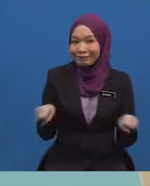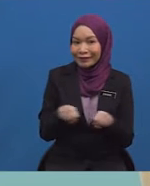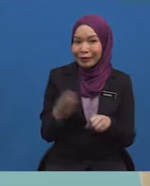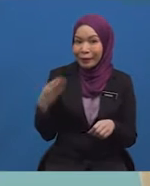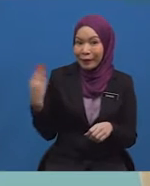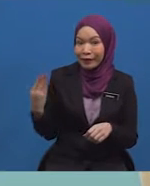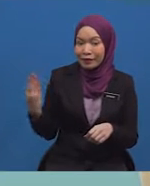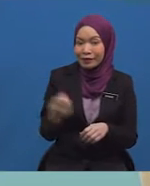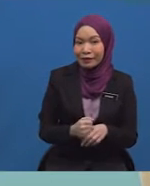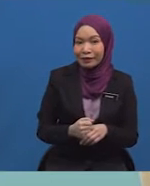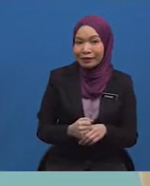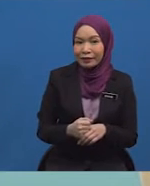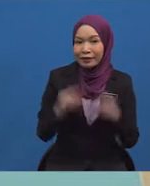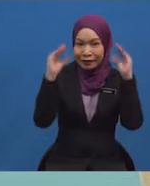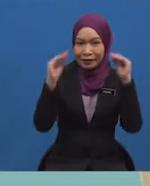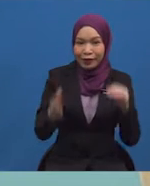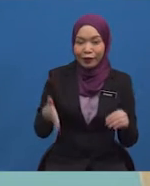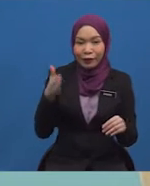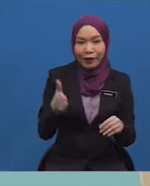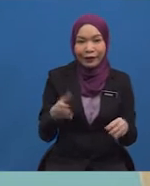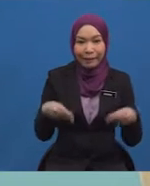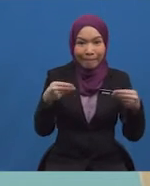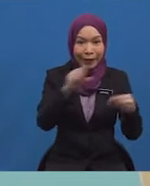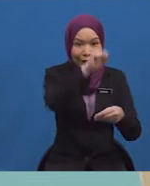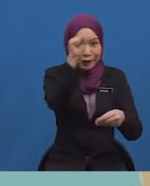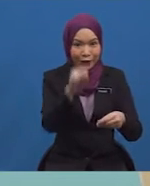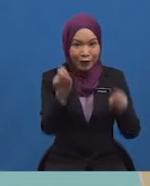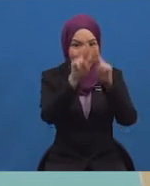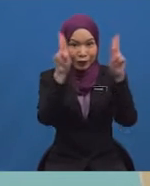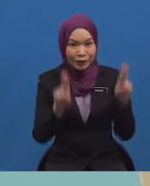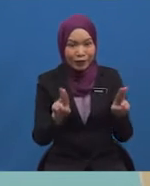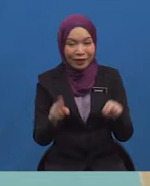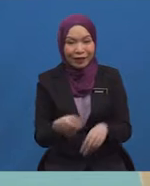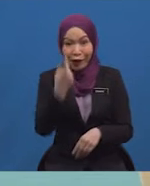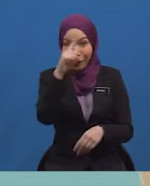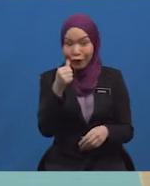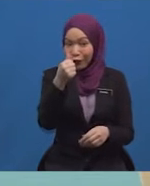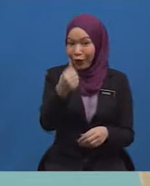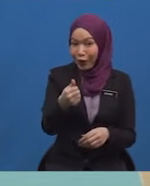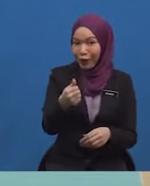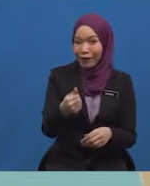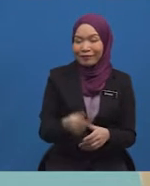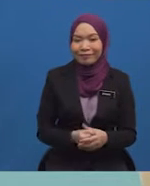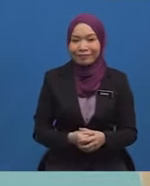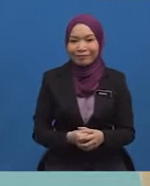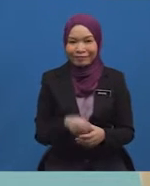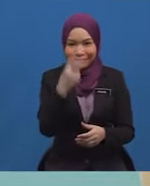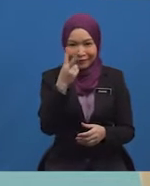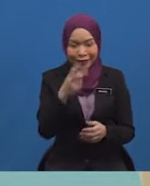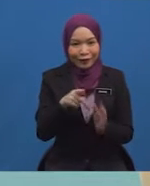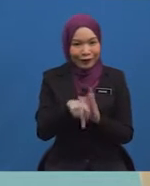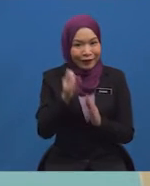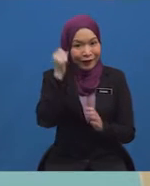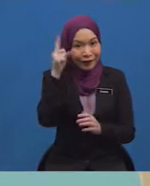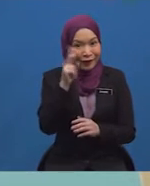akan adakan bahagian uji minda untuk menilai pemahaman anda untuk topik hari ini.